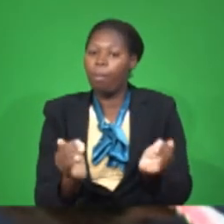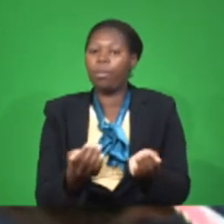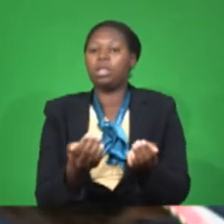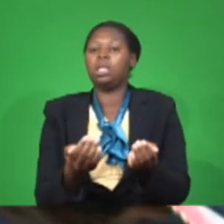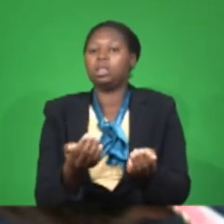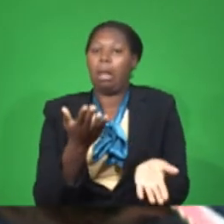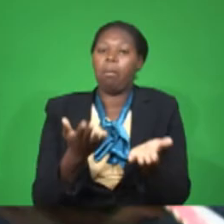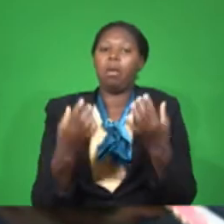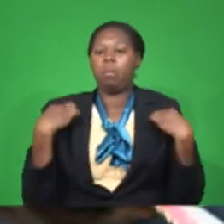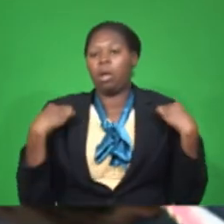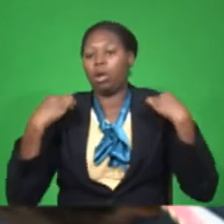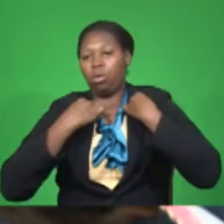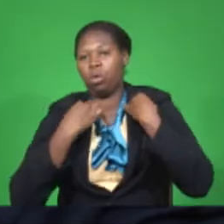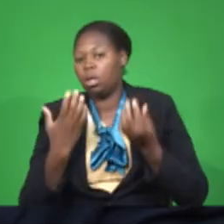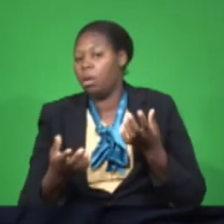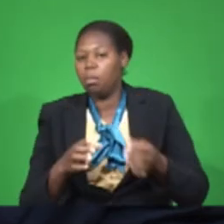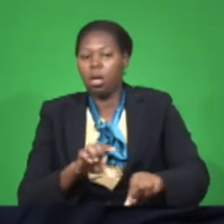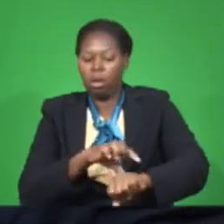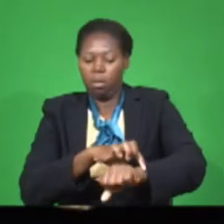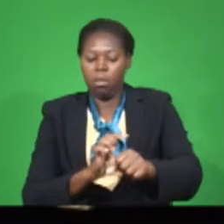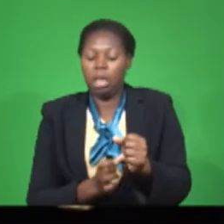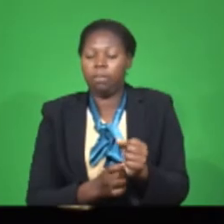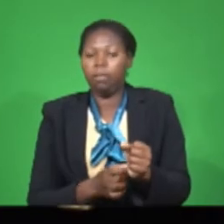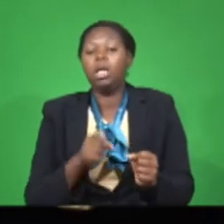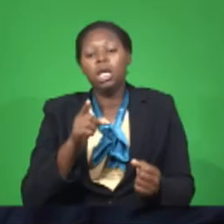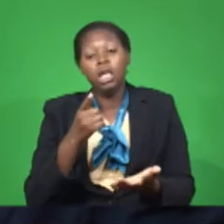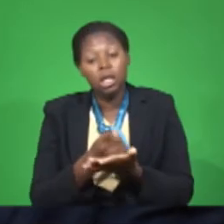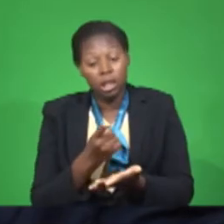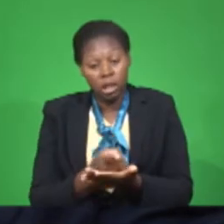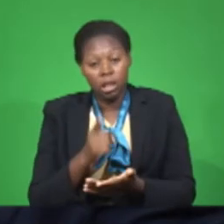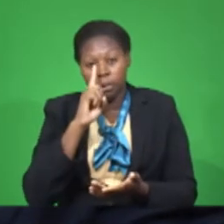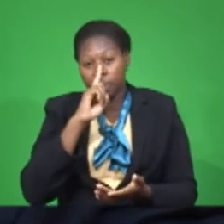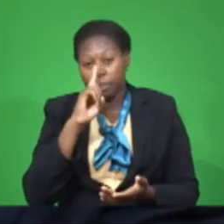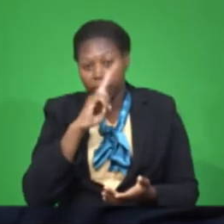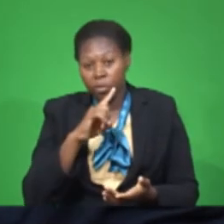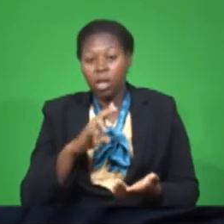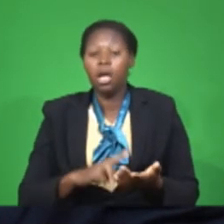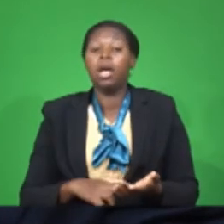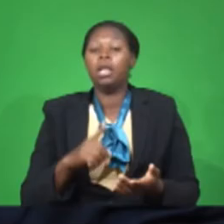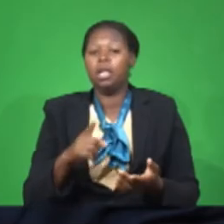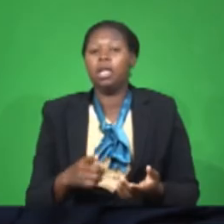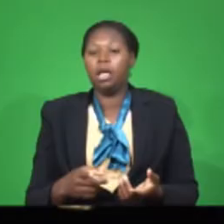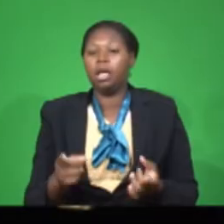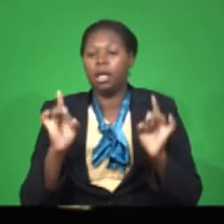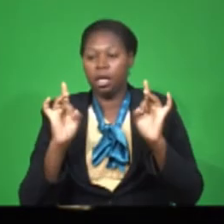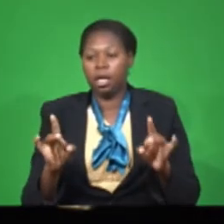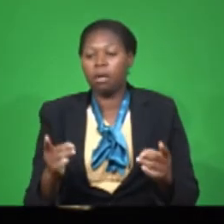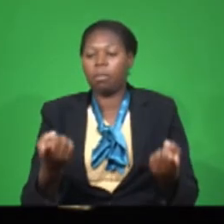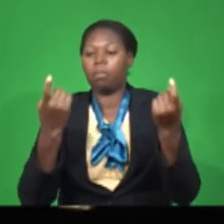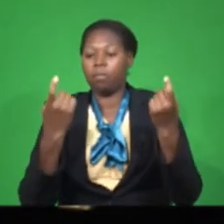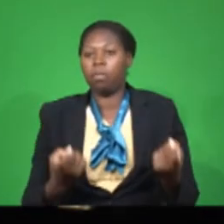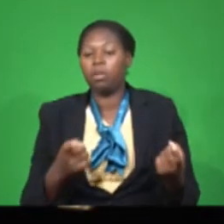siyana. Ndosaita. Zvikanzi akabata neuroi. Aive muroi futi. Zvikanzi akagadza mashikiro nevavuki. Kureva